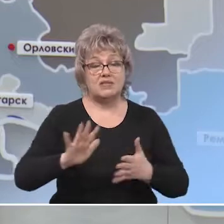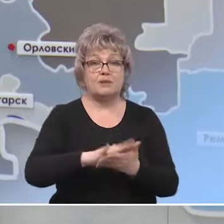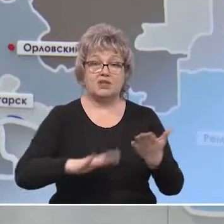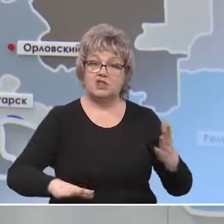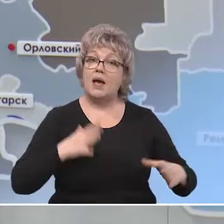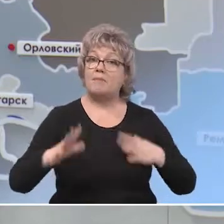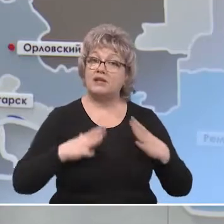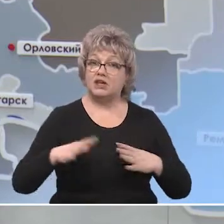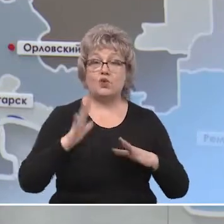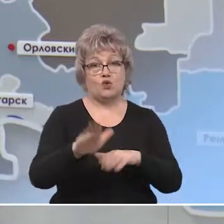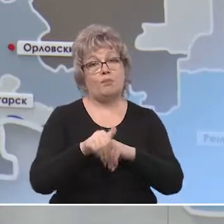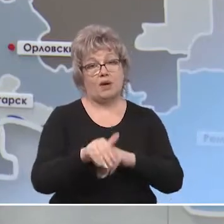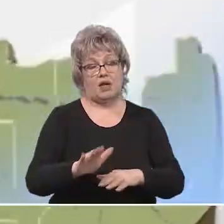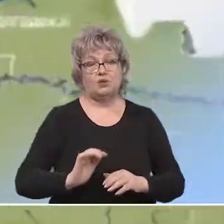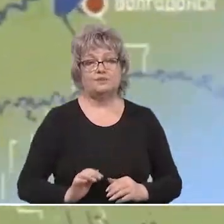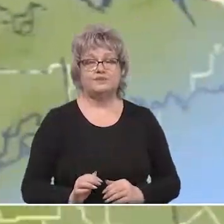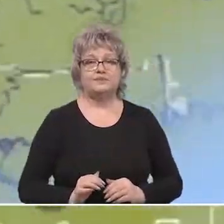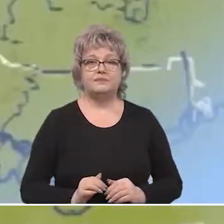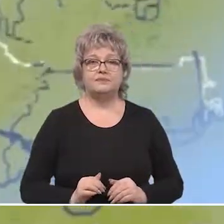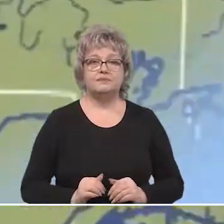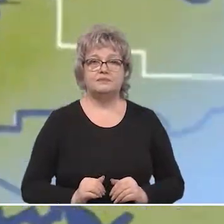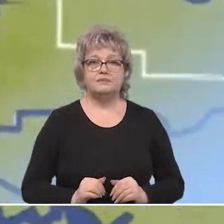месте продолжать подготовку к параду.